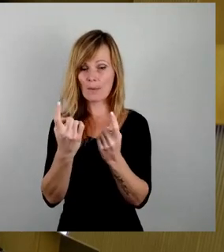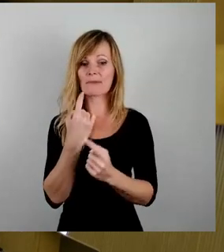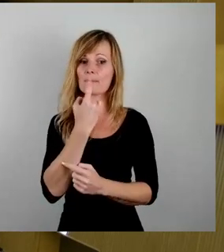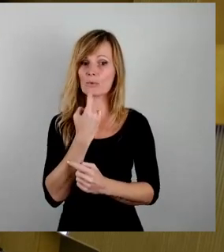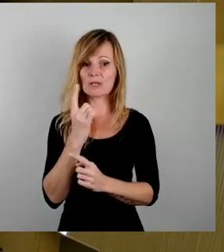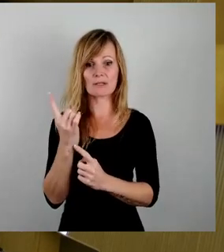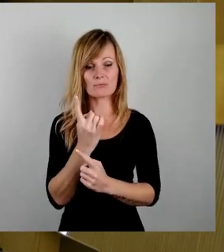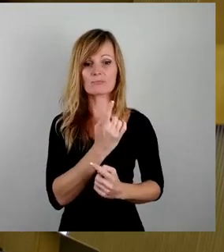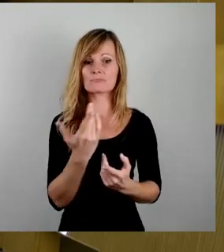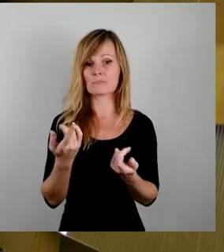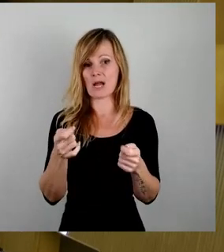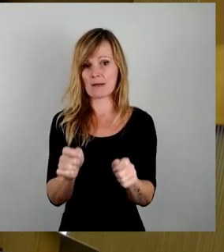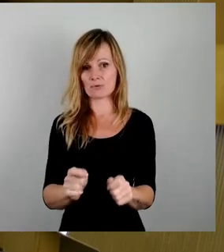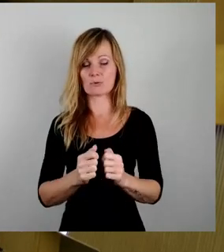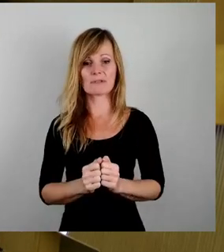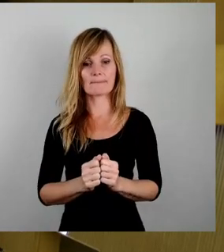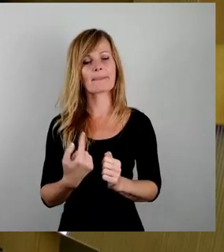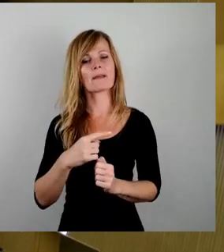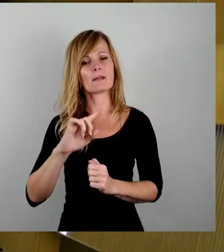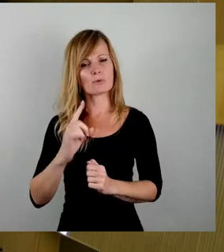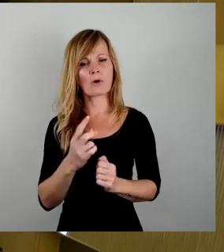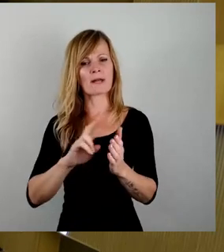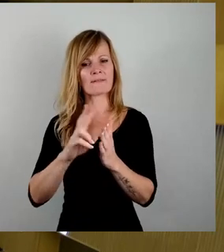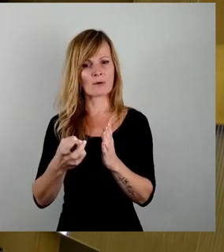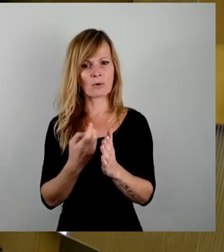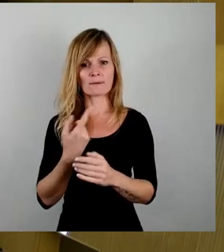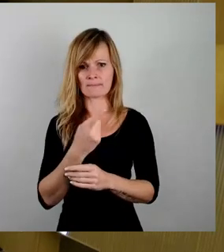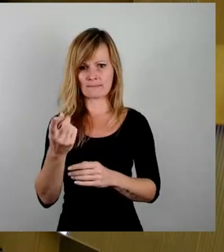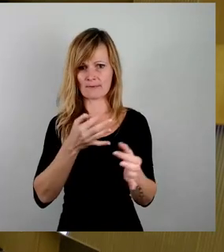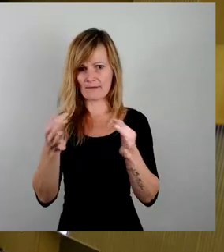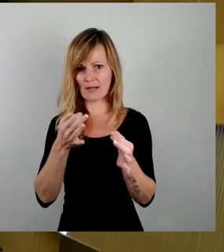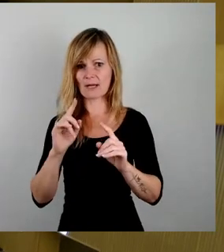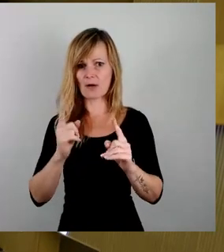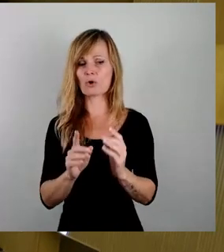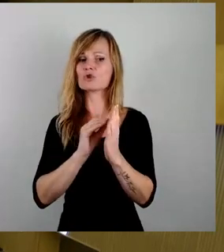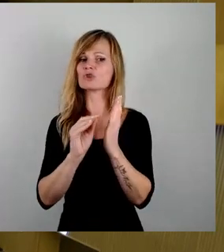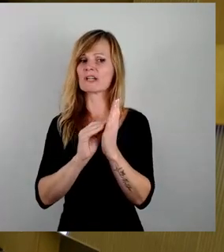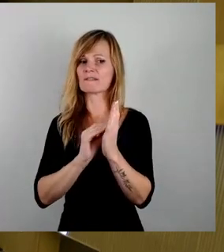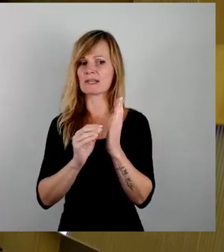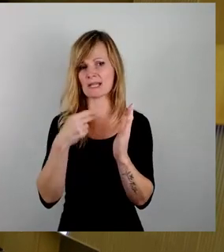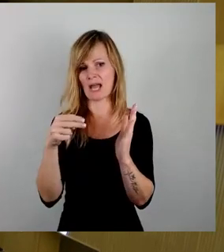wiederholen nochmal, alle Fragen, die eingegangen sind, werden auch schriftlich beantwortet. Auch die heute hier